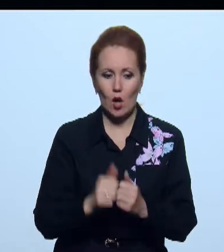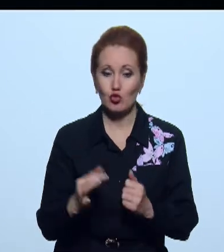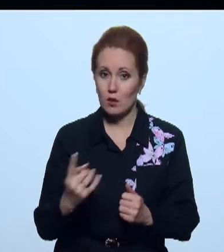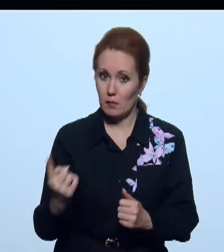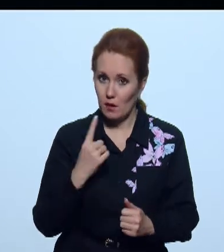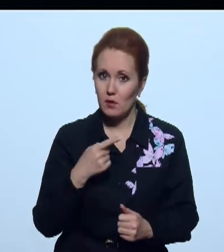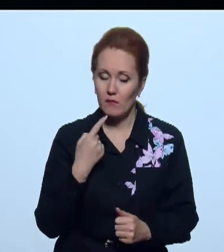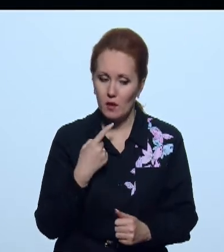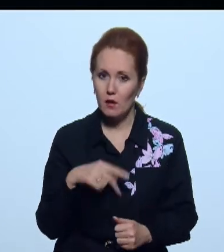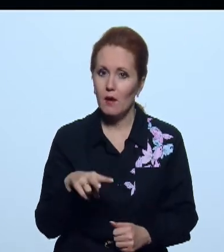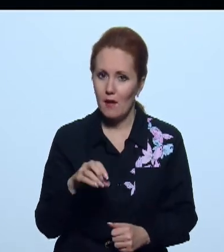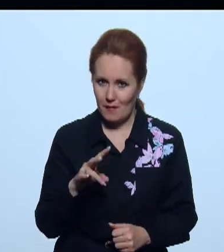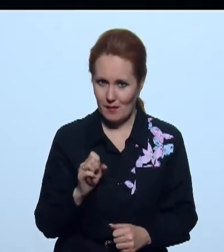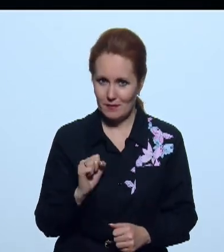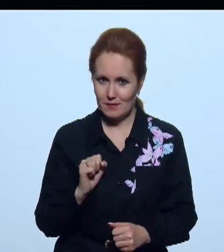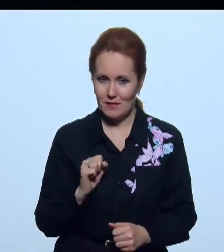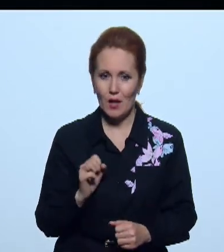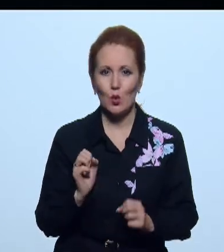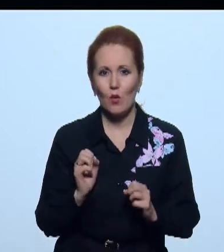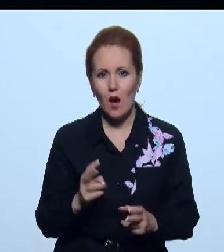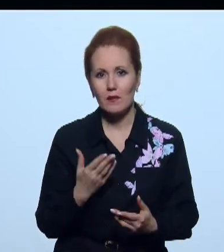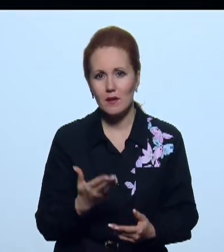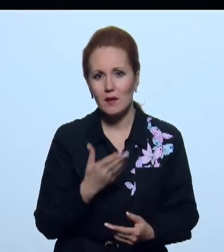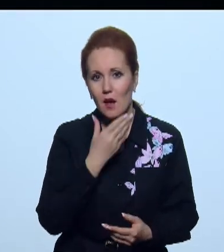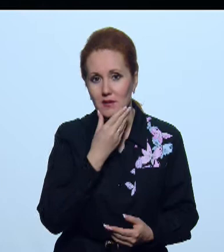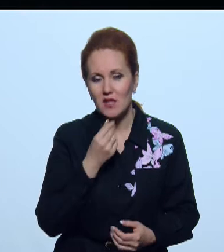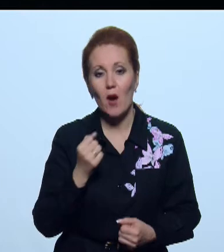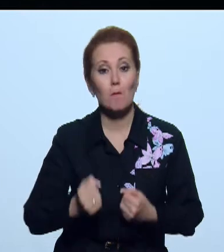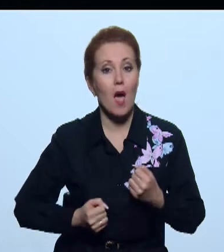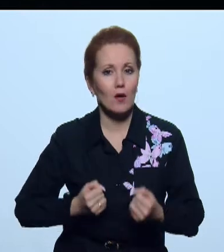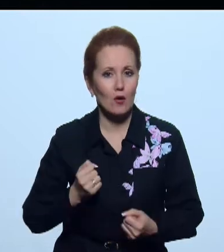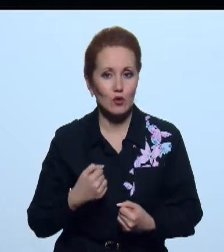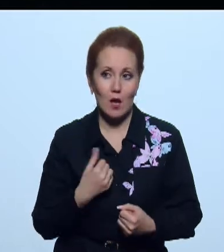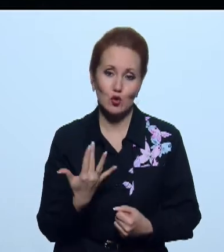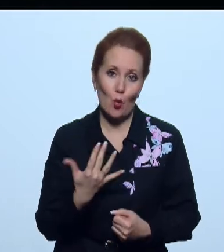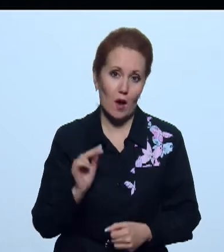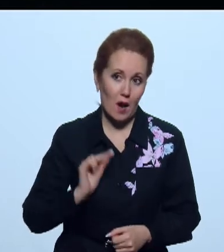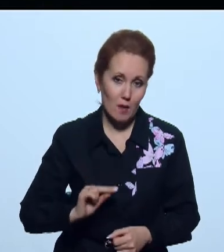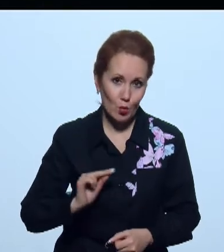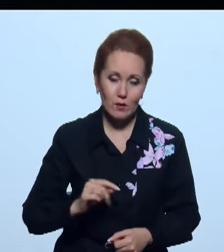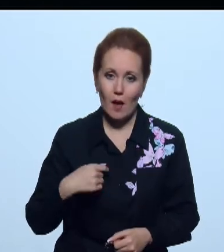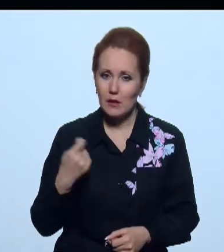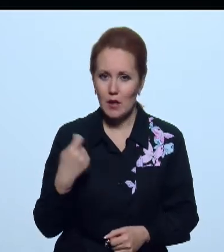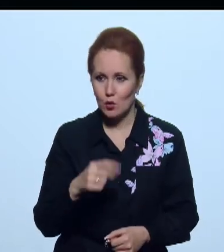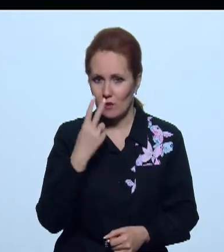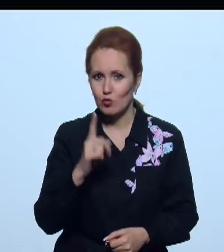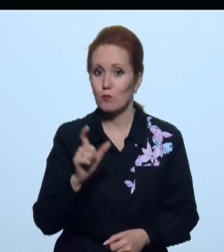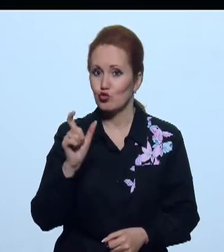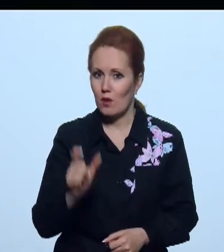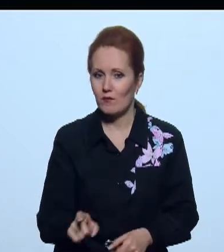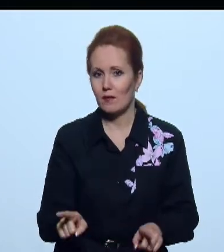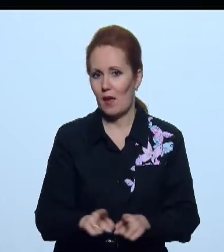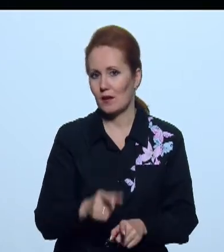и говорил: «Лена, ну как же ты красиво бегаешь, я вот сколько работаю, я ни разу не видела, чтобы человек